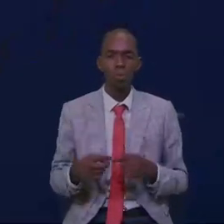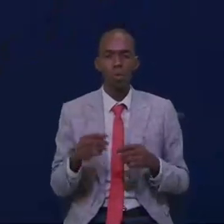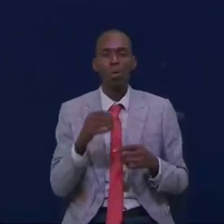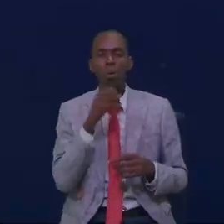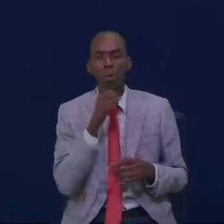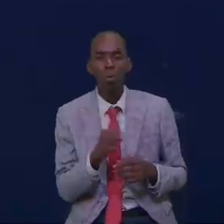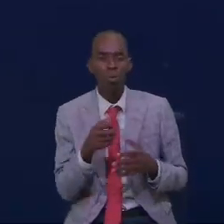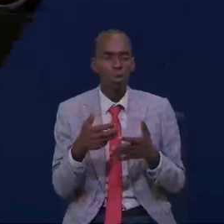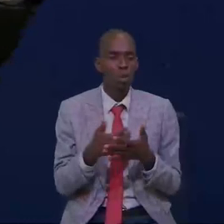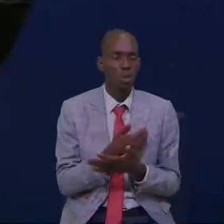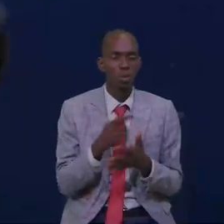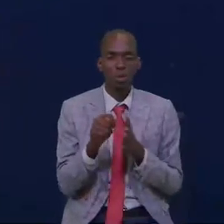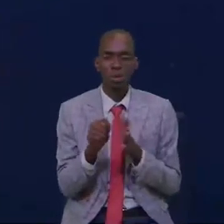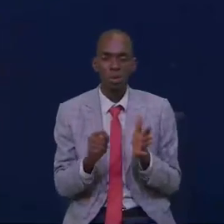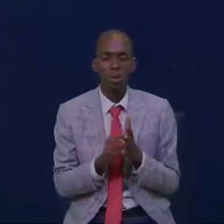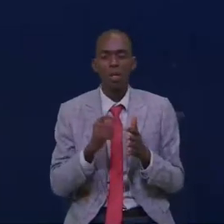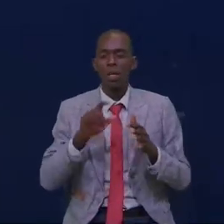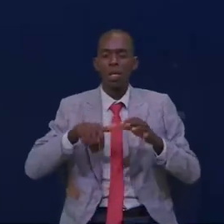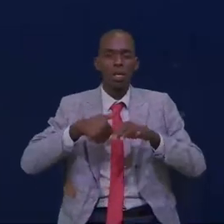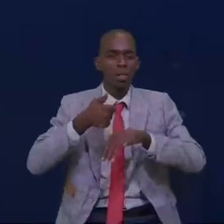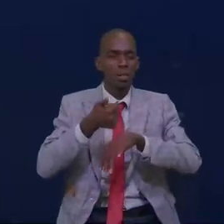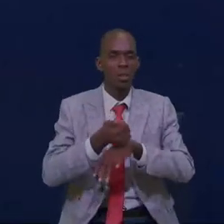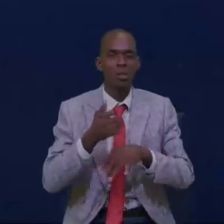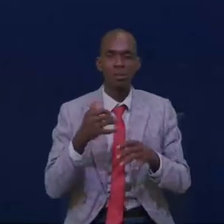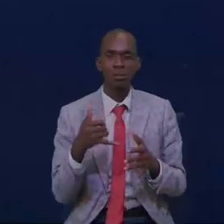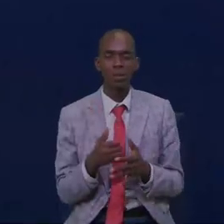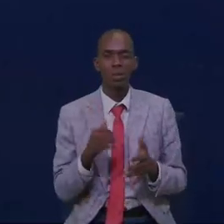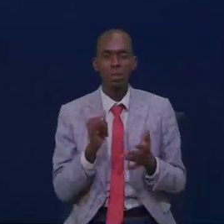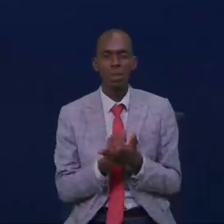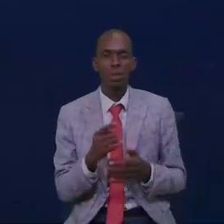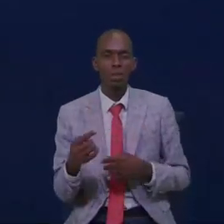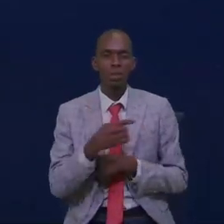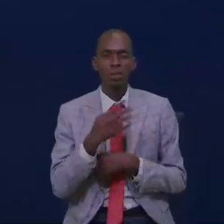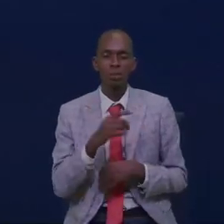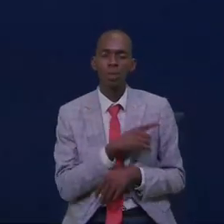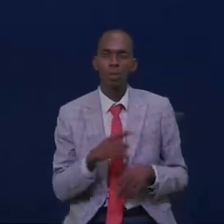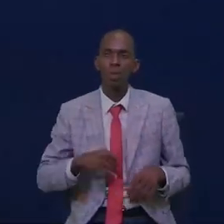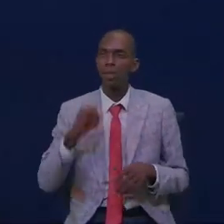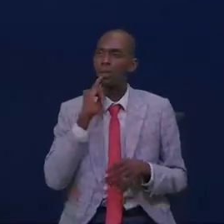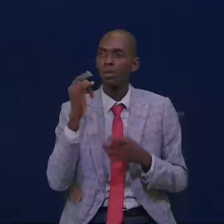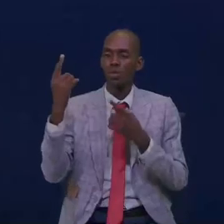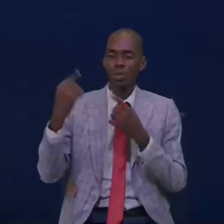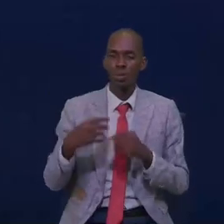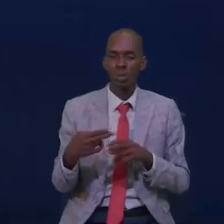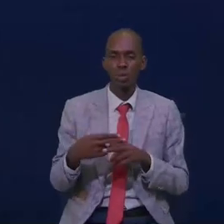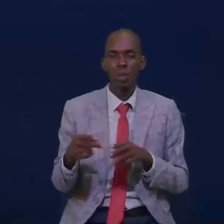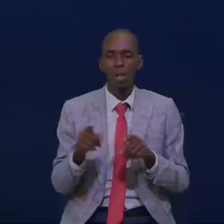L'Ancien Testament, le Nouveau Testament confirme que le jour du Seigneur viendra comme un voleur dans la nuit. Le verset 3